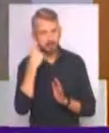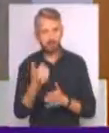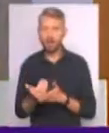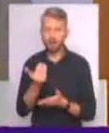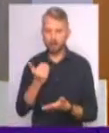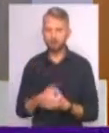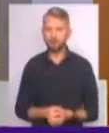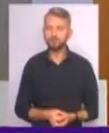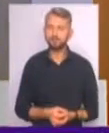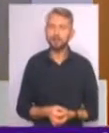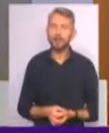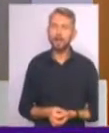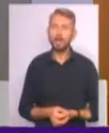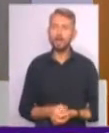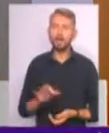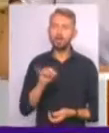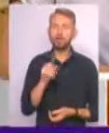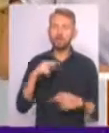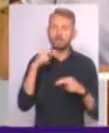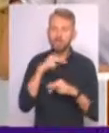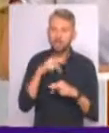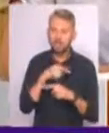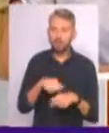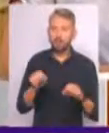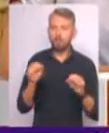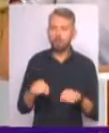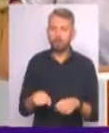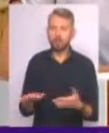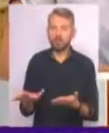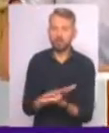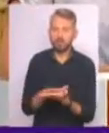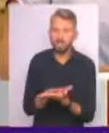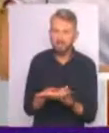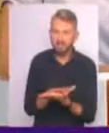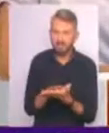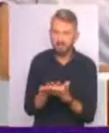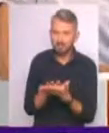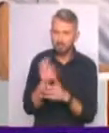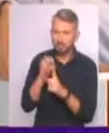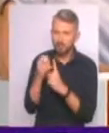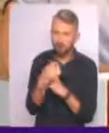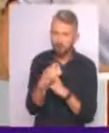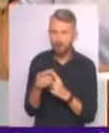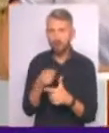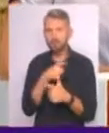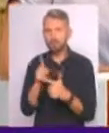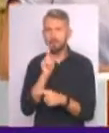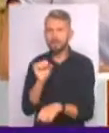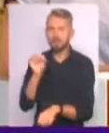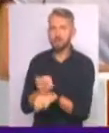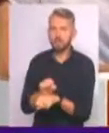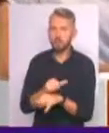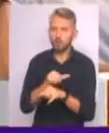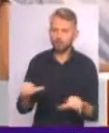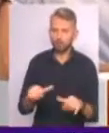вот щодо цих ліків, можна вимити якимось чином чи призупинити подальший розвиток